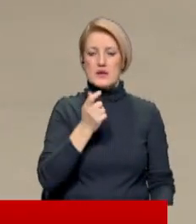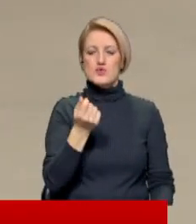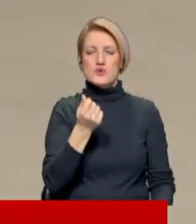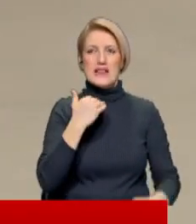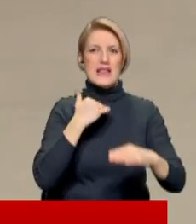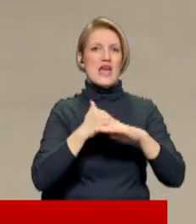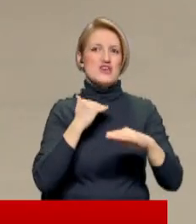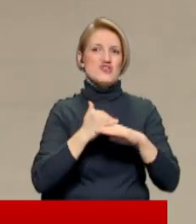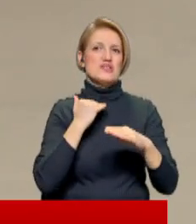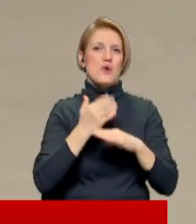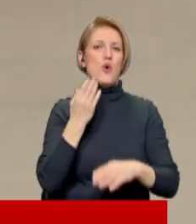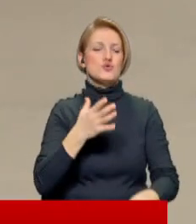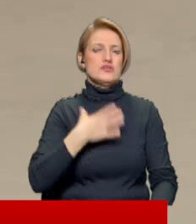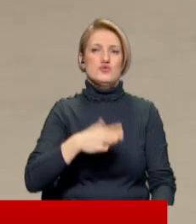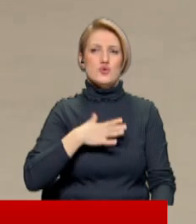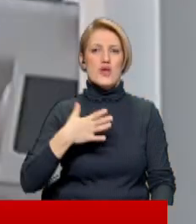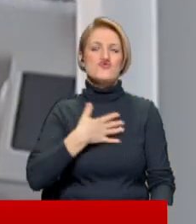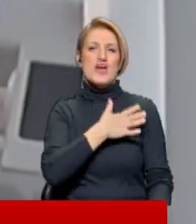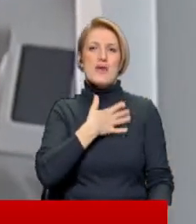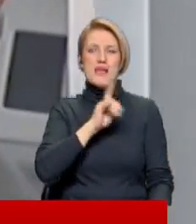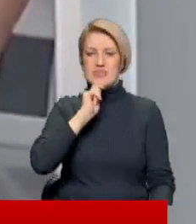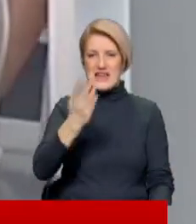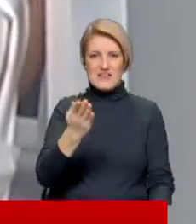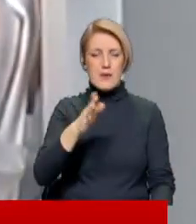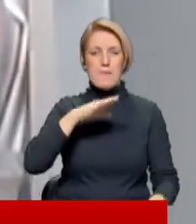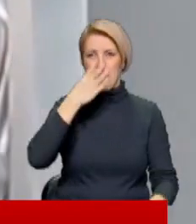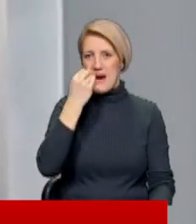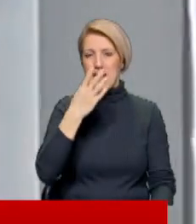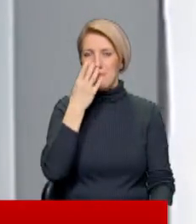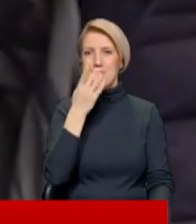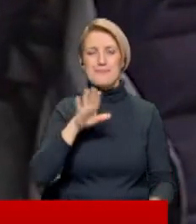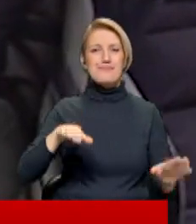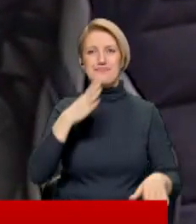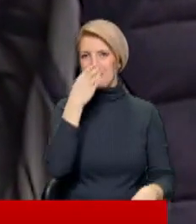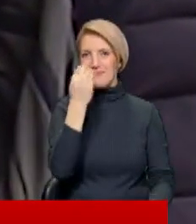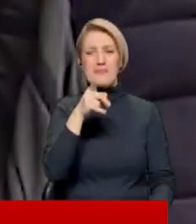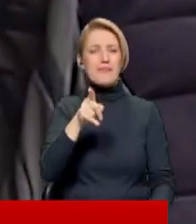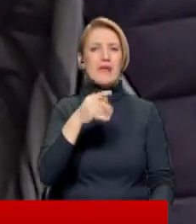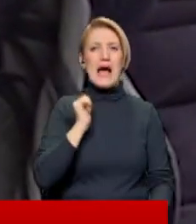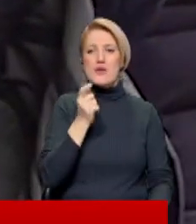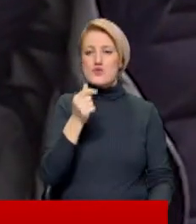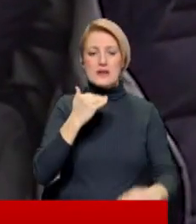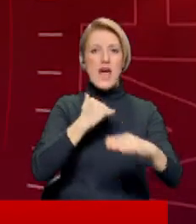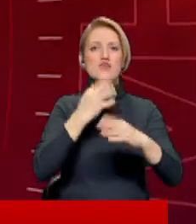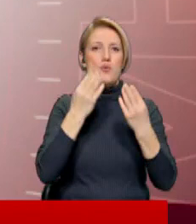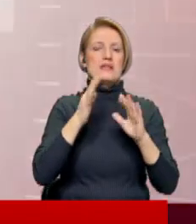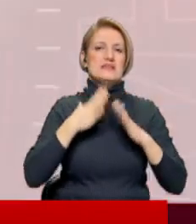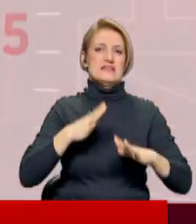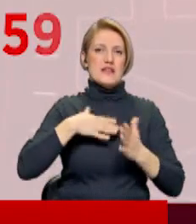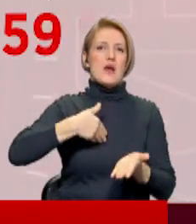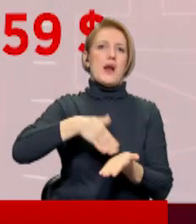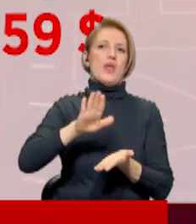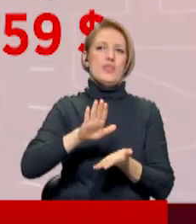ücrete eşitlensin diyoruz. CHP'nin teklifi bayram ikramiyelerinin asgari ücretle eşitlenmesiydi, reddedildi. Emeklilere